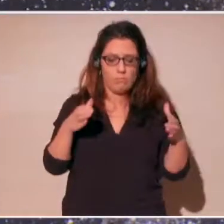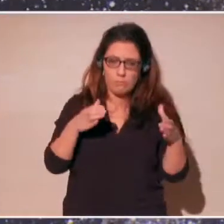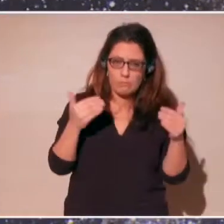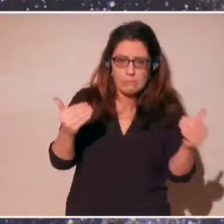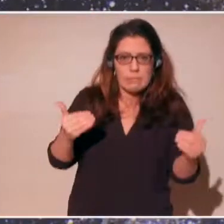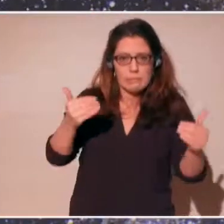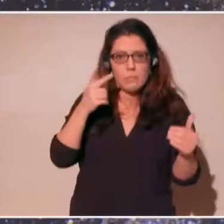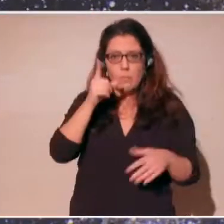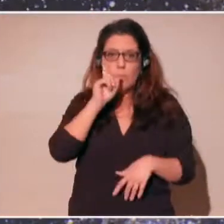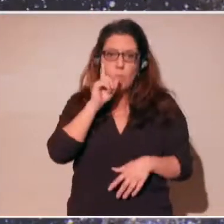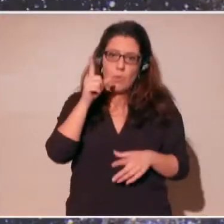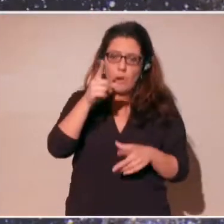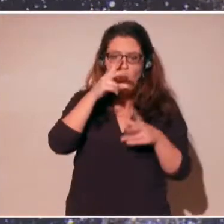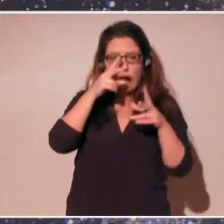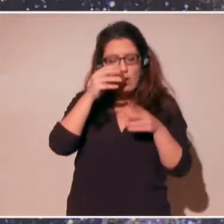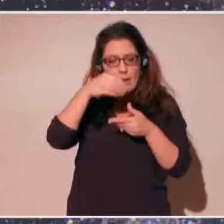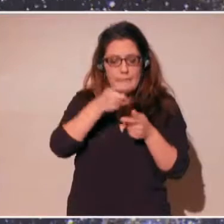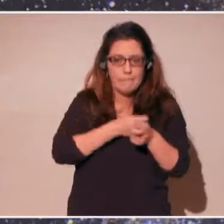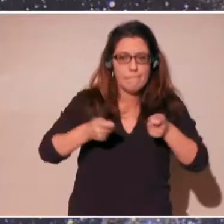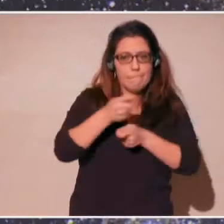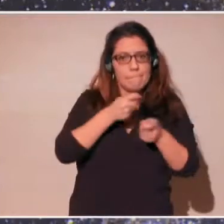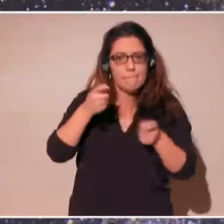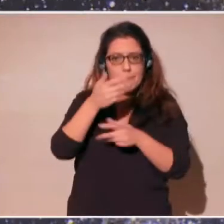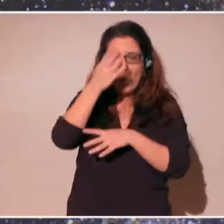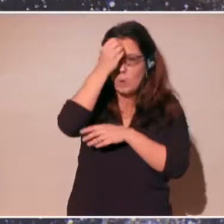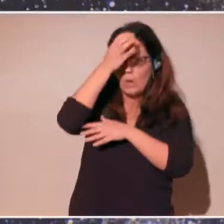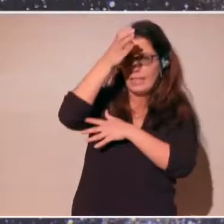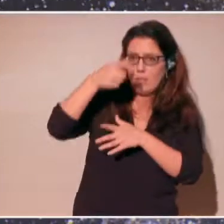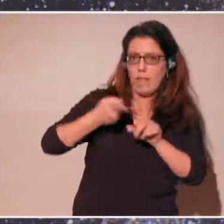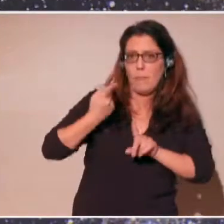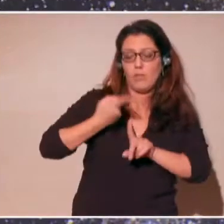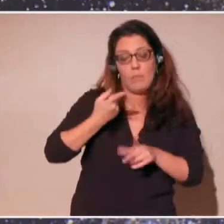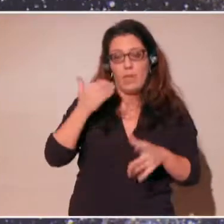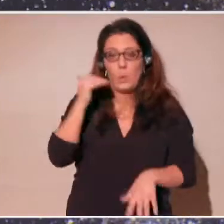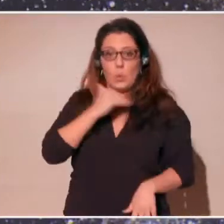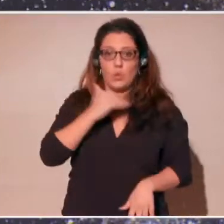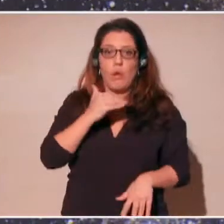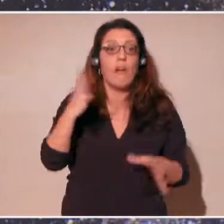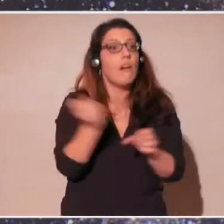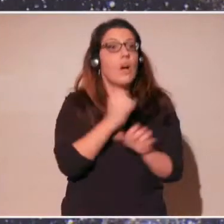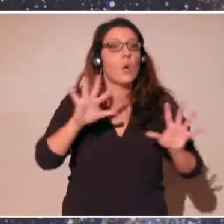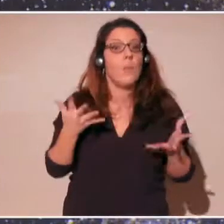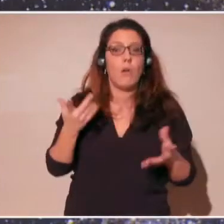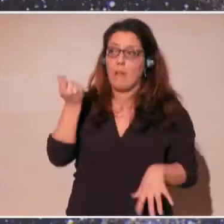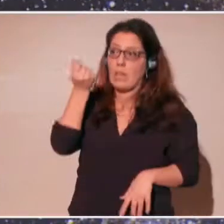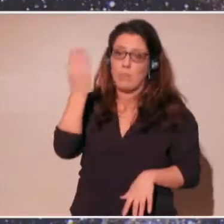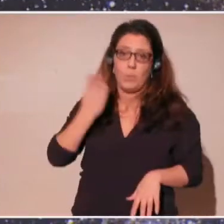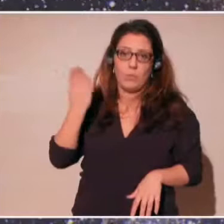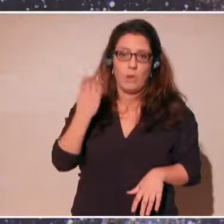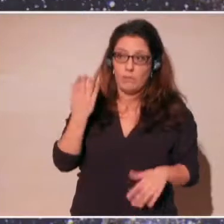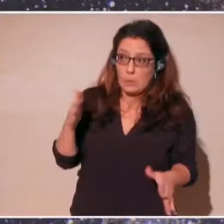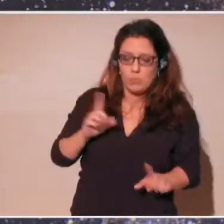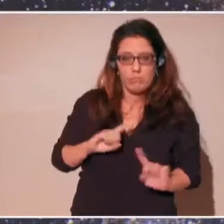sur une économie de la connaissance. Il y a urgence. Pour réussir, l'argent est nécessaire, mais pas seulement. Il